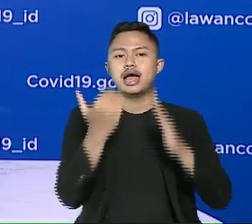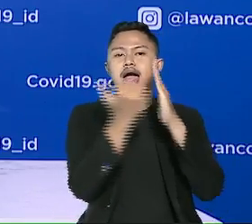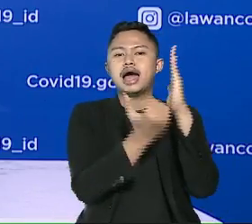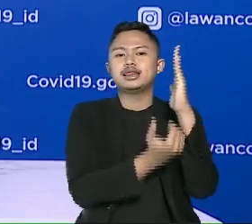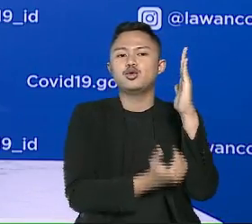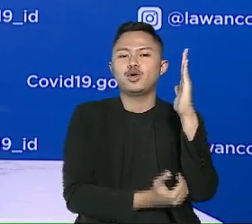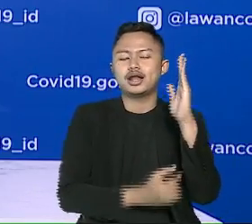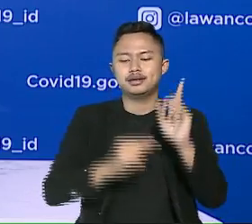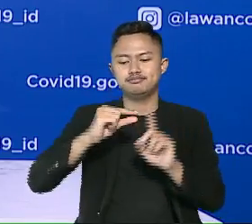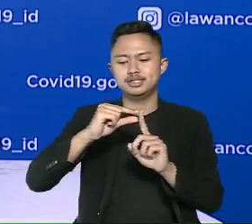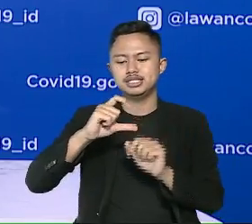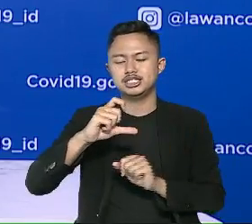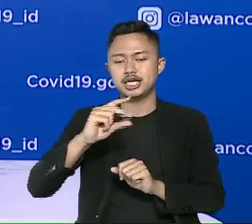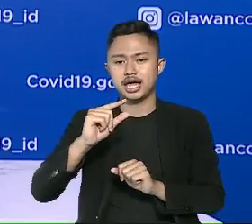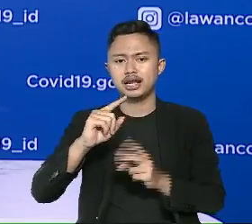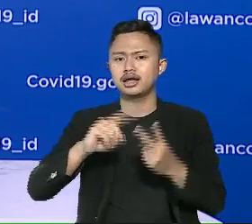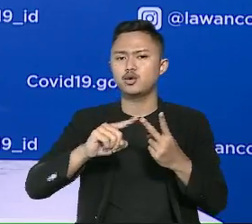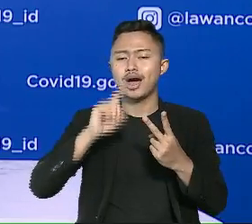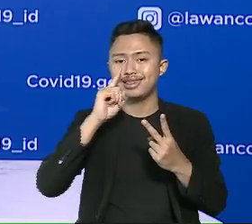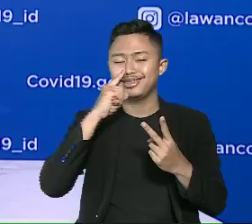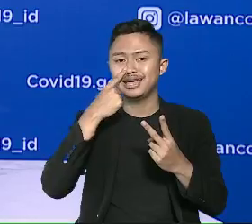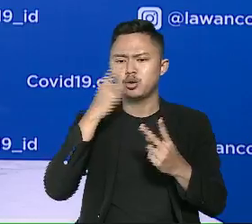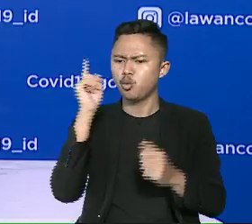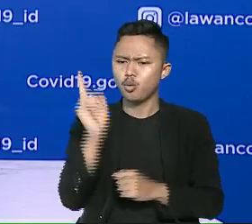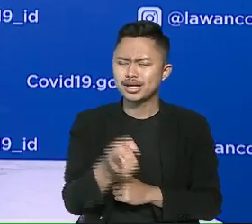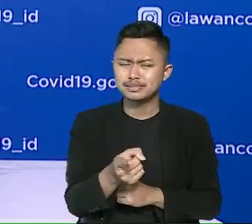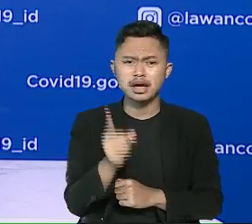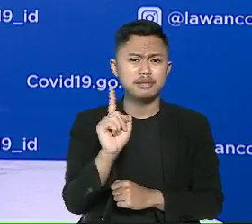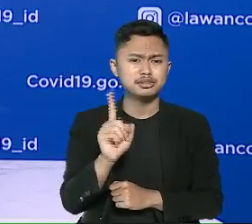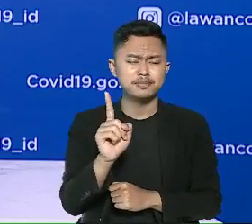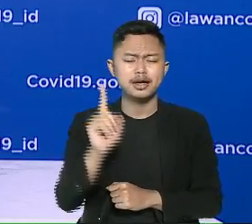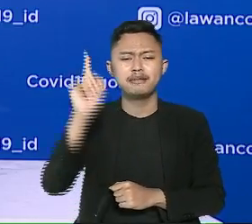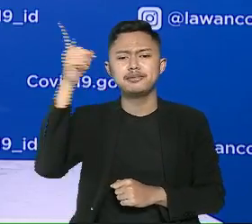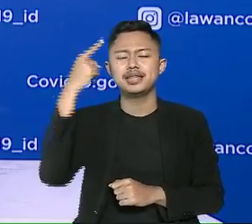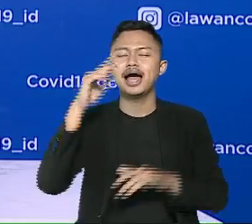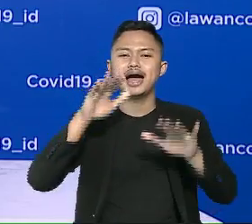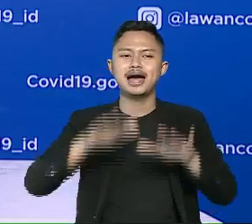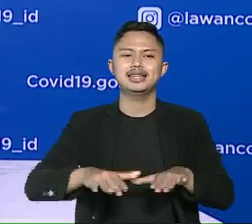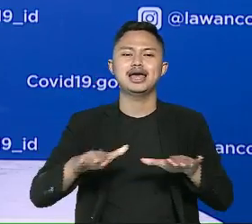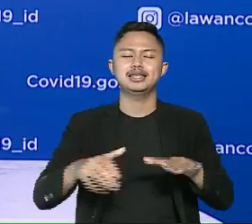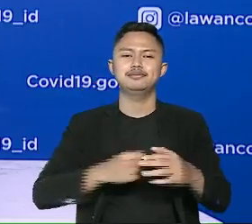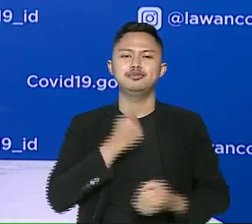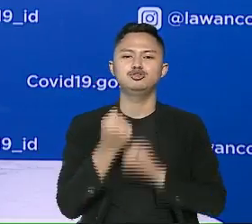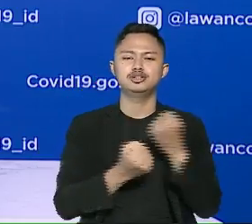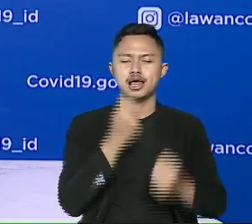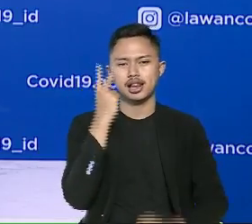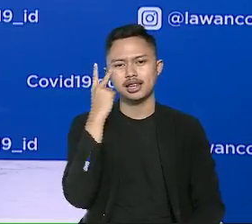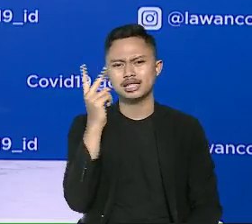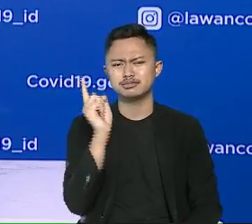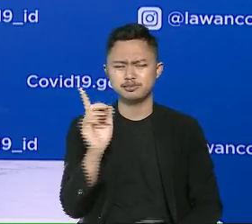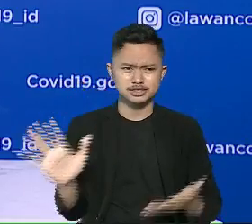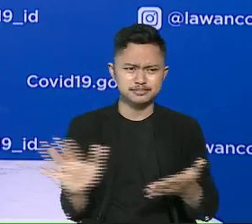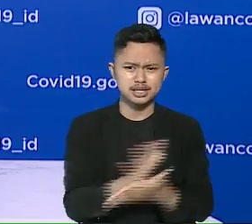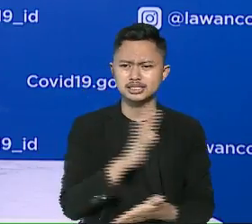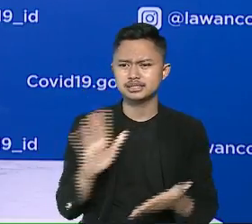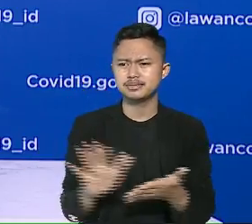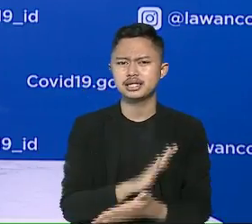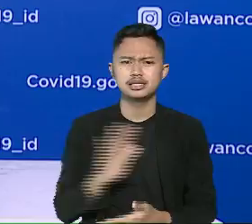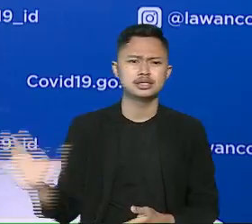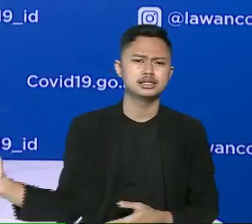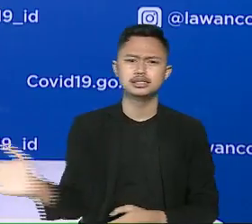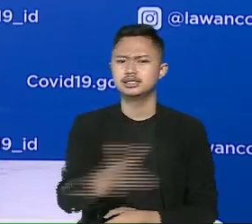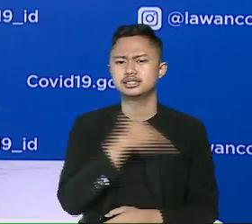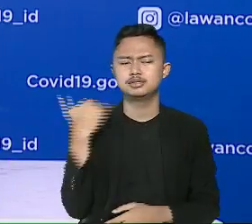testing PCR atau antigen adalah bentuk kehati-hatian pemerintah mengingat adanya peluang tidak semua